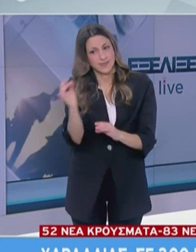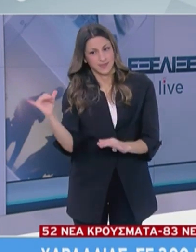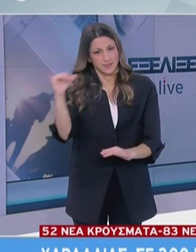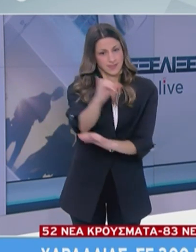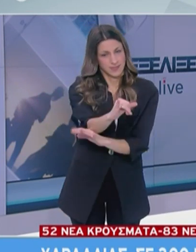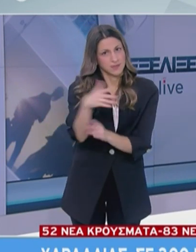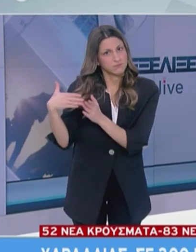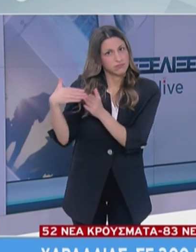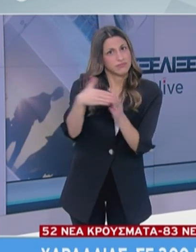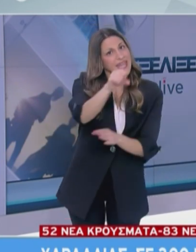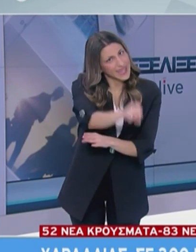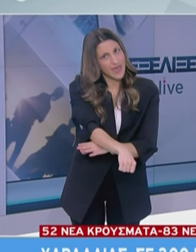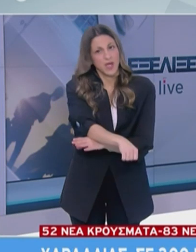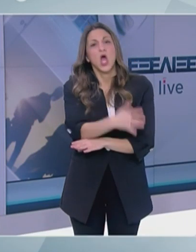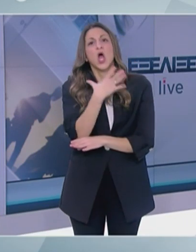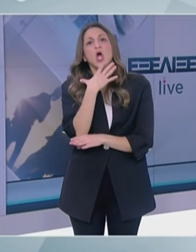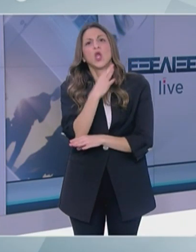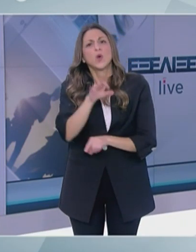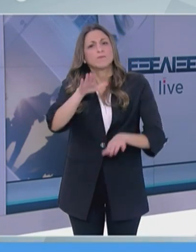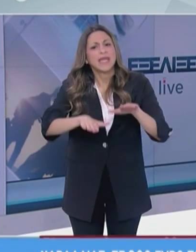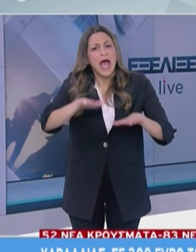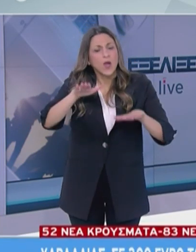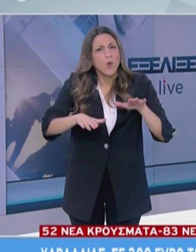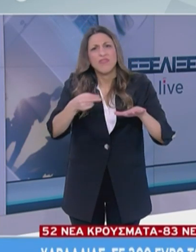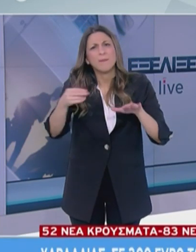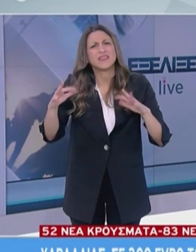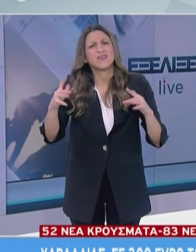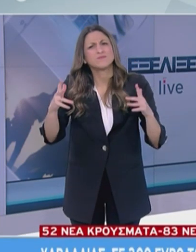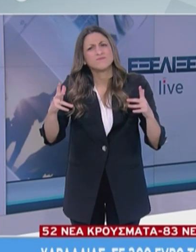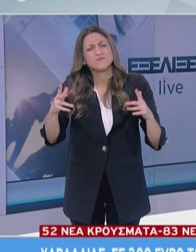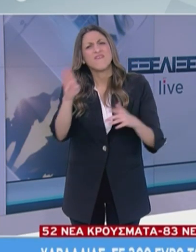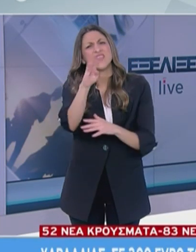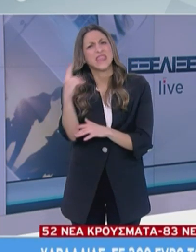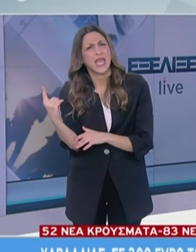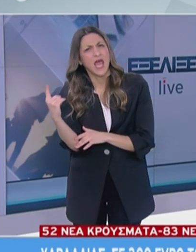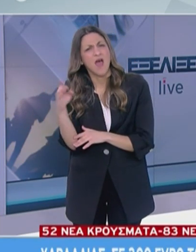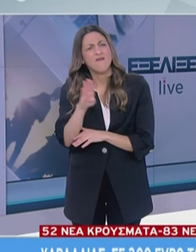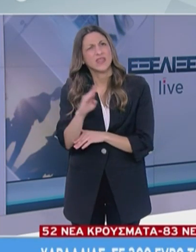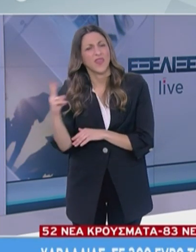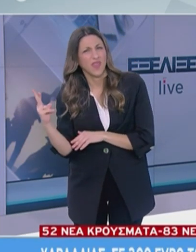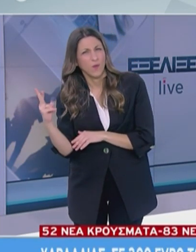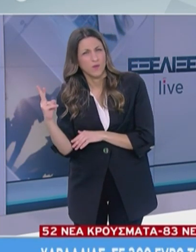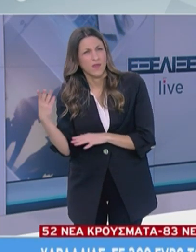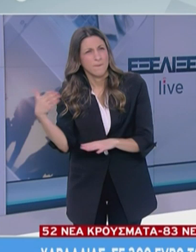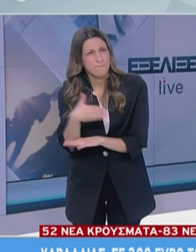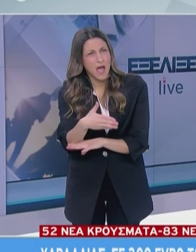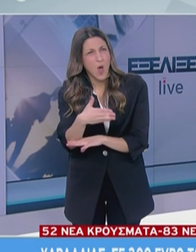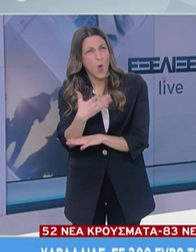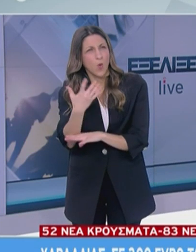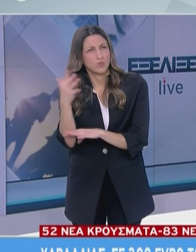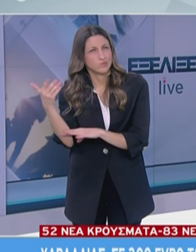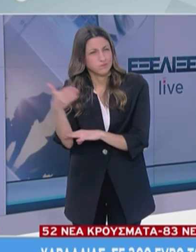που καλύπτονται αποκλειστικά από τις περιπτώσεις κατ' εξαίρεση μετακίνησης Β1, Β2 και Β3.